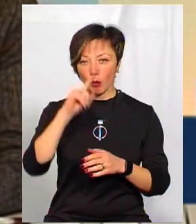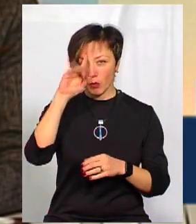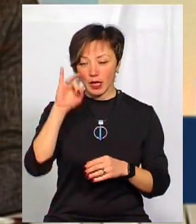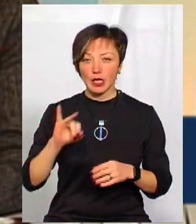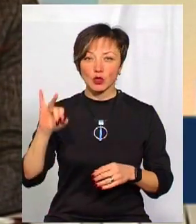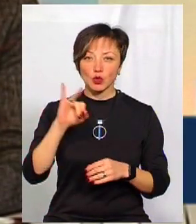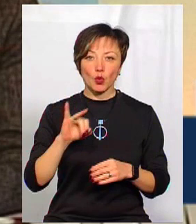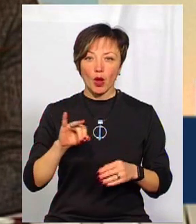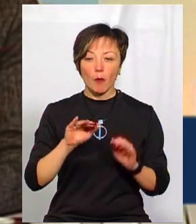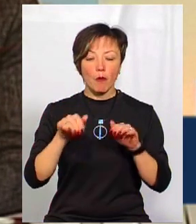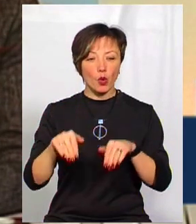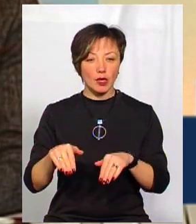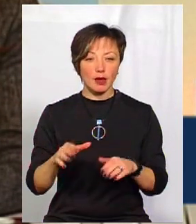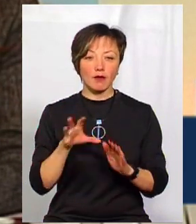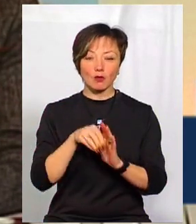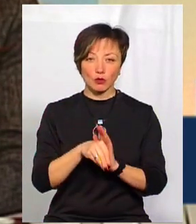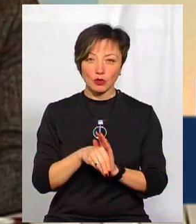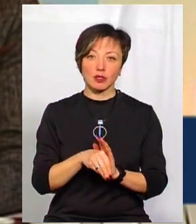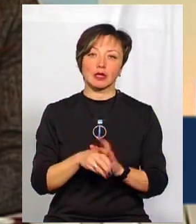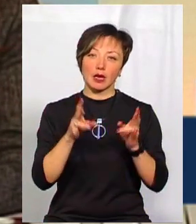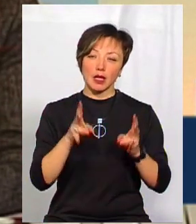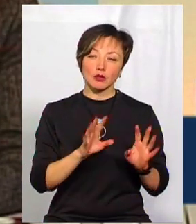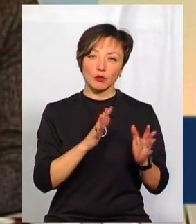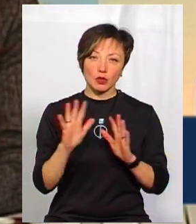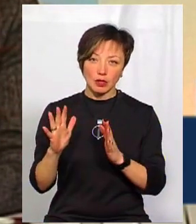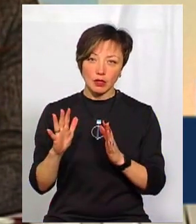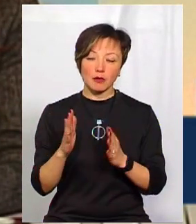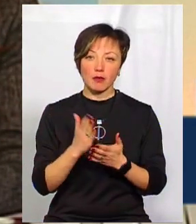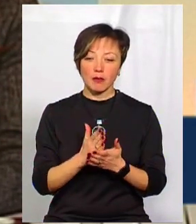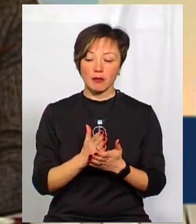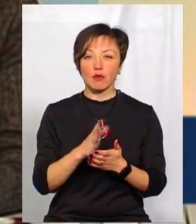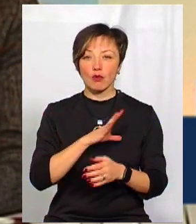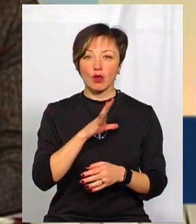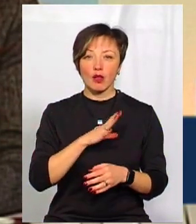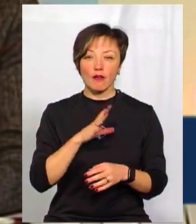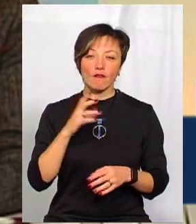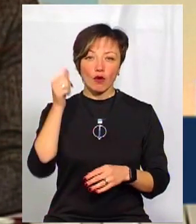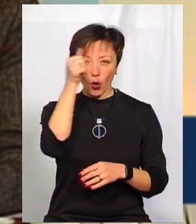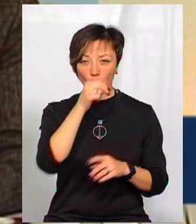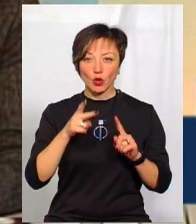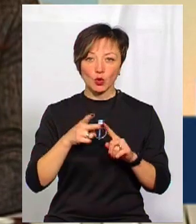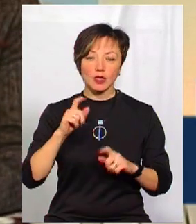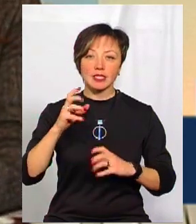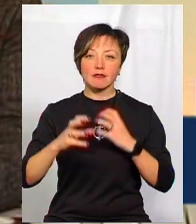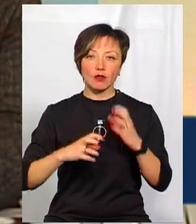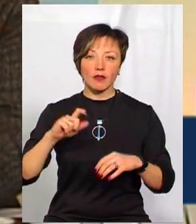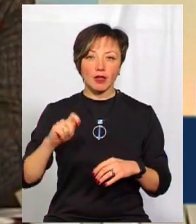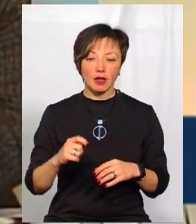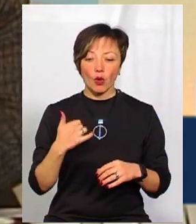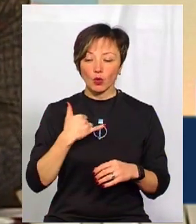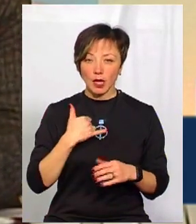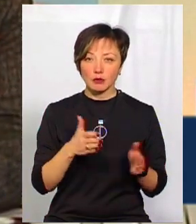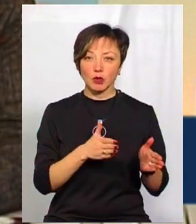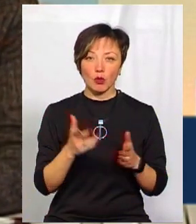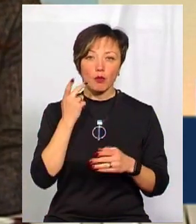історію Поділля, в тому числі і ці трагічні події, які мали місце в роки Другої світової війни. В нас підготовлена постійно діюча